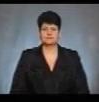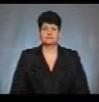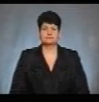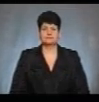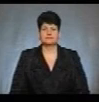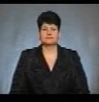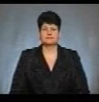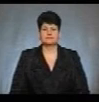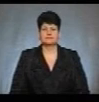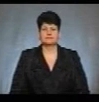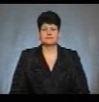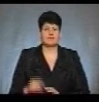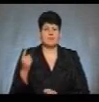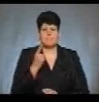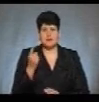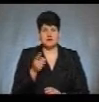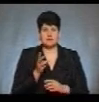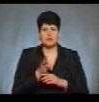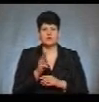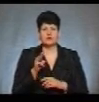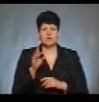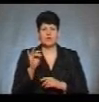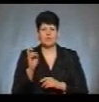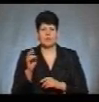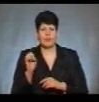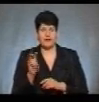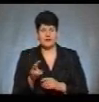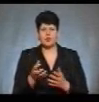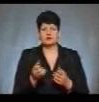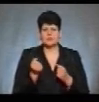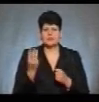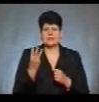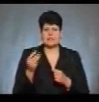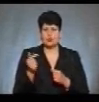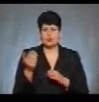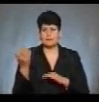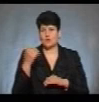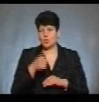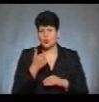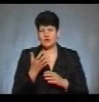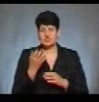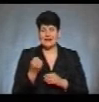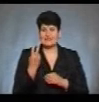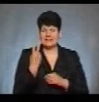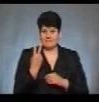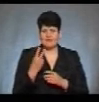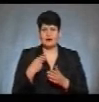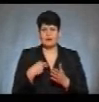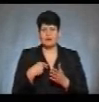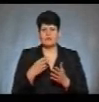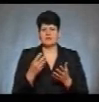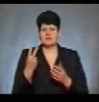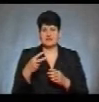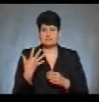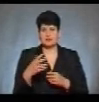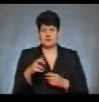новини. Перший прилад TrueCam патрульні поліцейські області отримали 3 грудня минулого року, ще 2 прилади 25 березня